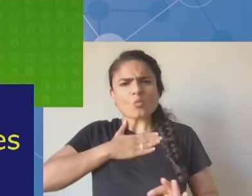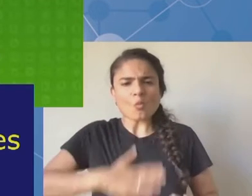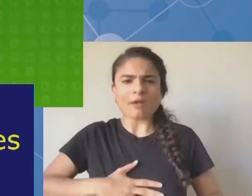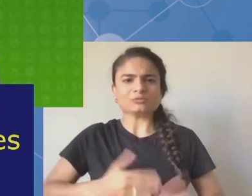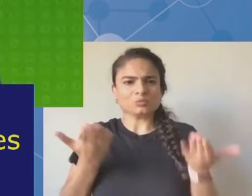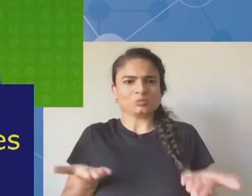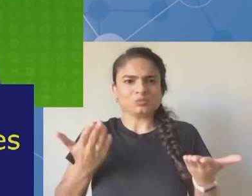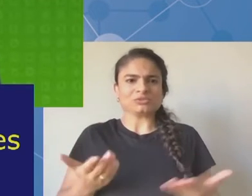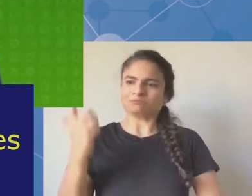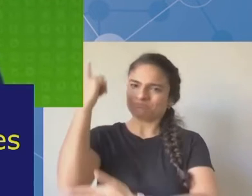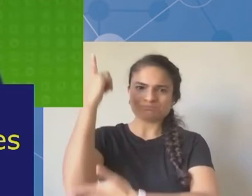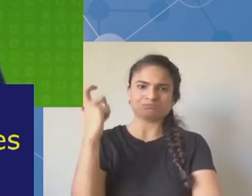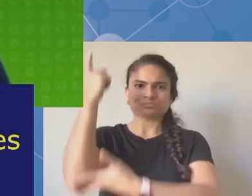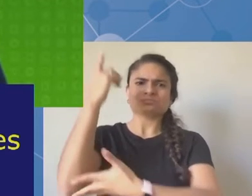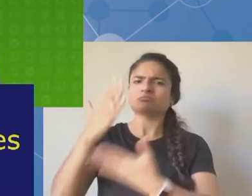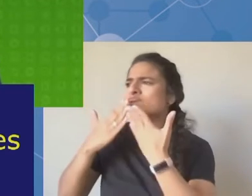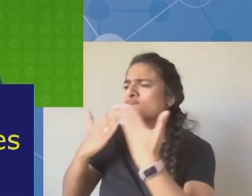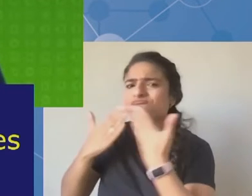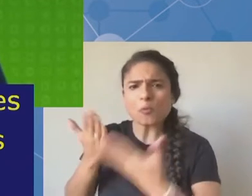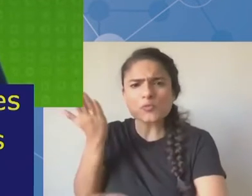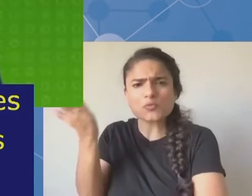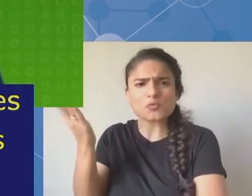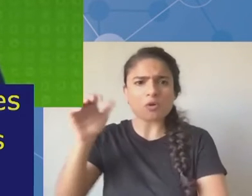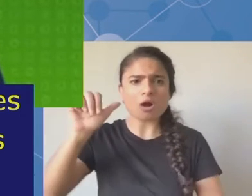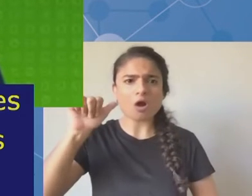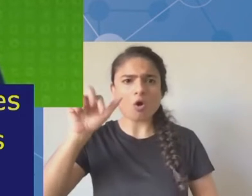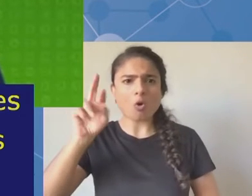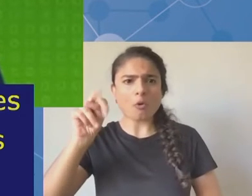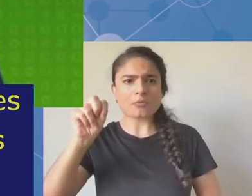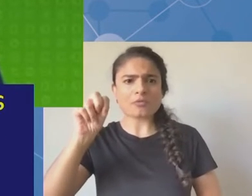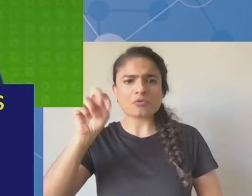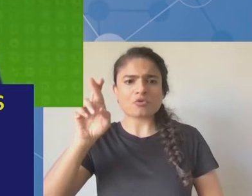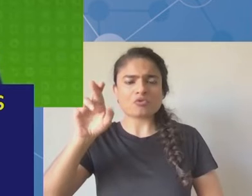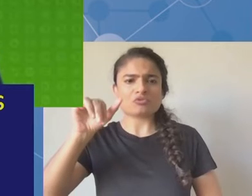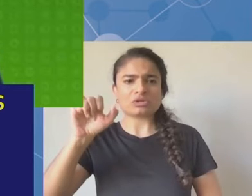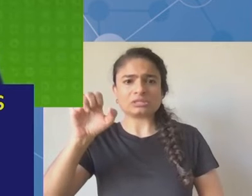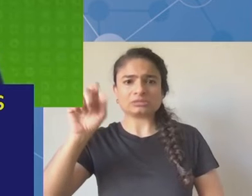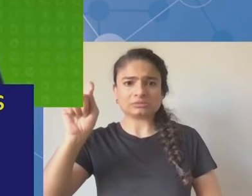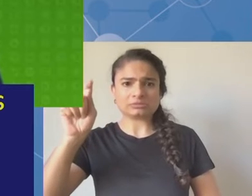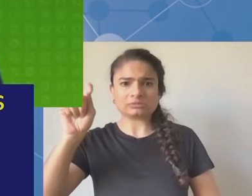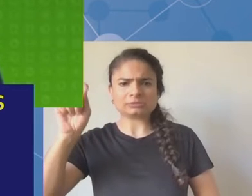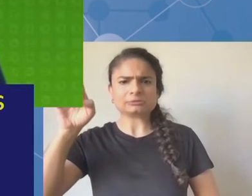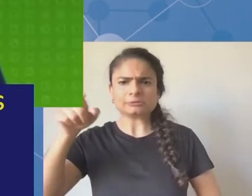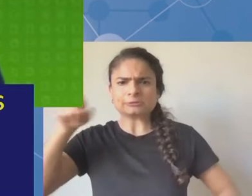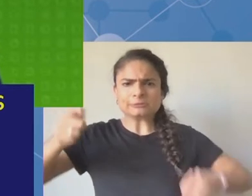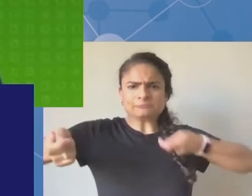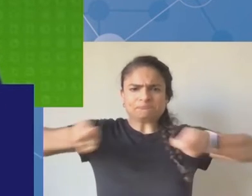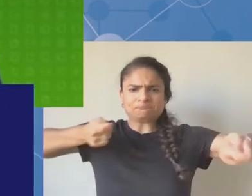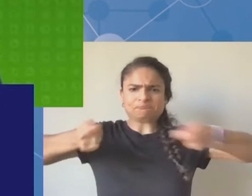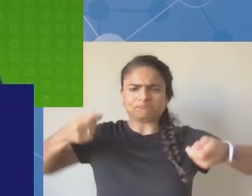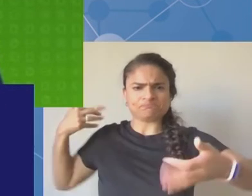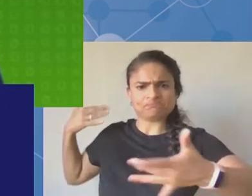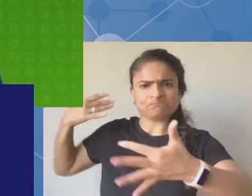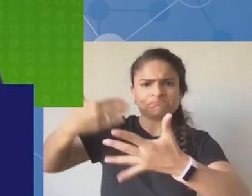как замечательно она управляла работами многосторонней консультативной группы. Всех тех, кто вовлекались в